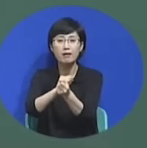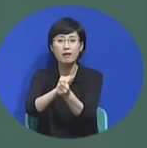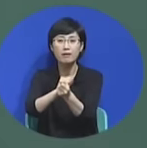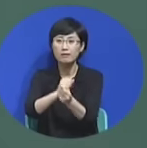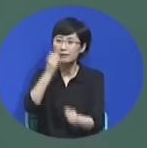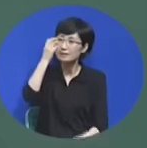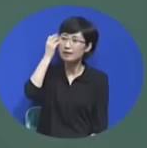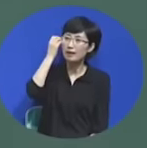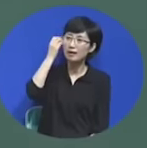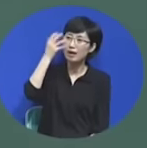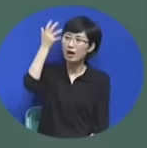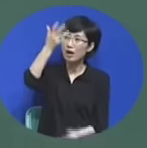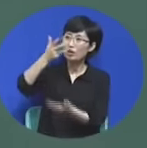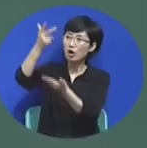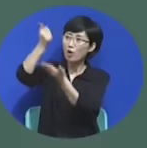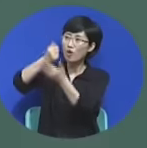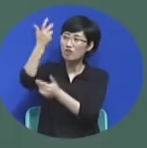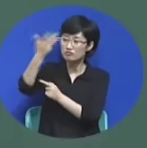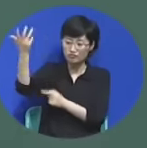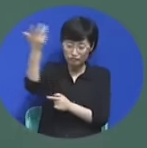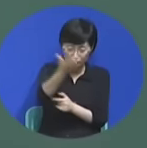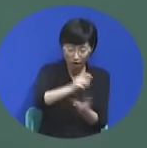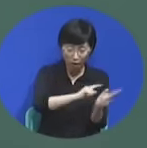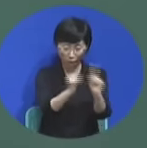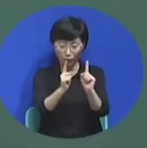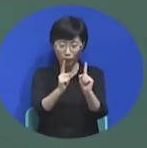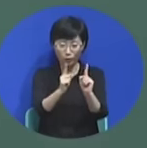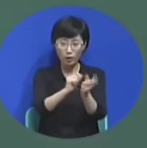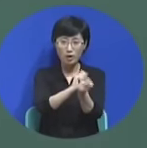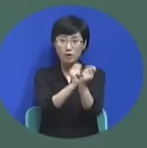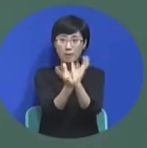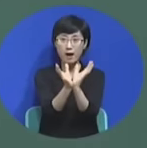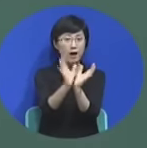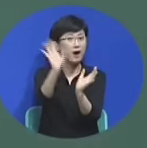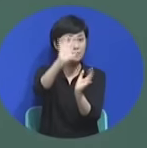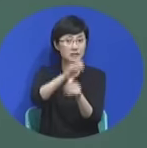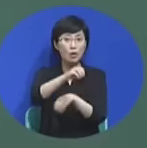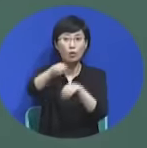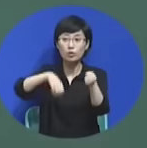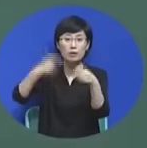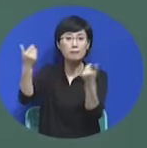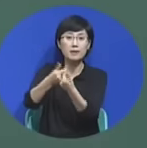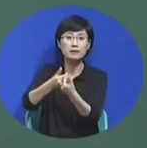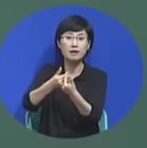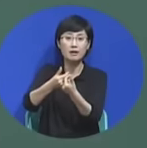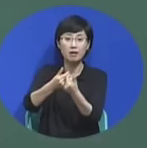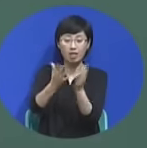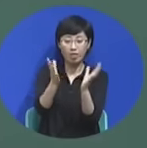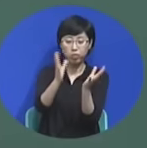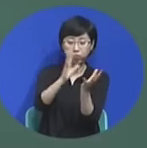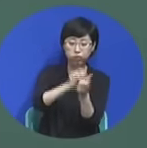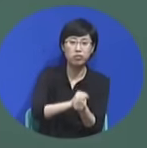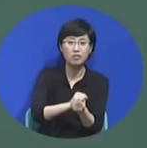但是耶和华的气息降临的时候，这些草和花都。 아니 여호와의 기운이 확 임하면 살아나야 되는데 어떻게 돼요? 꽃과 풀이 죽어간다니까요.